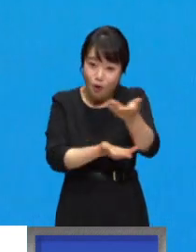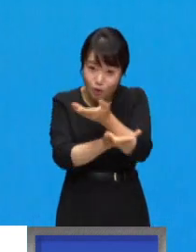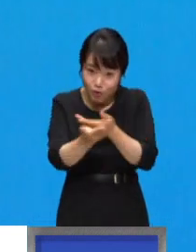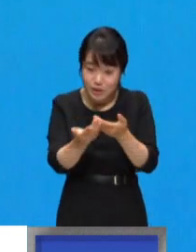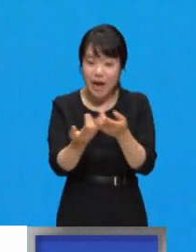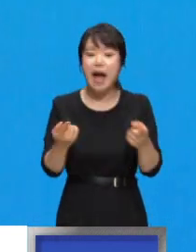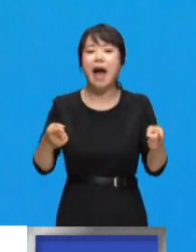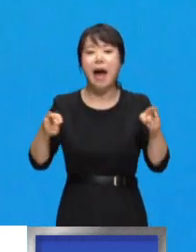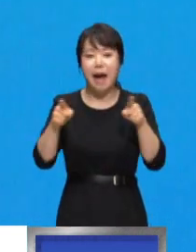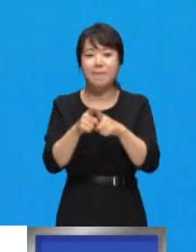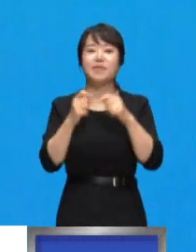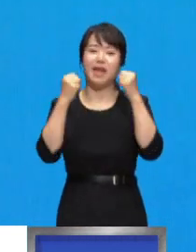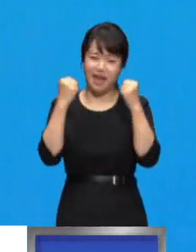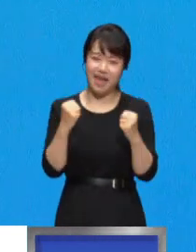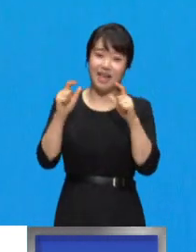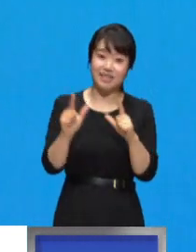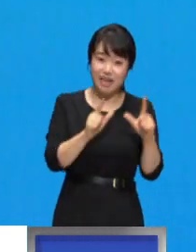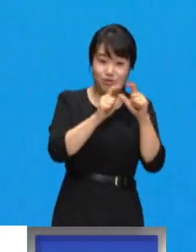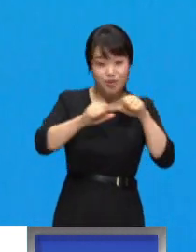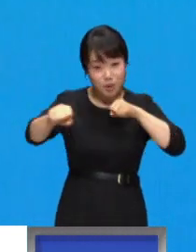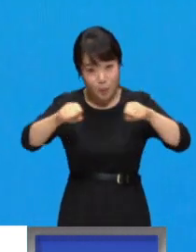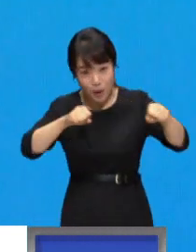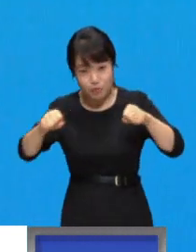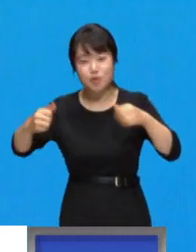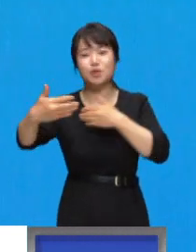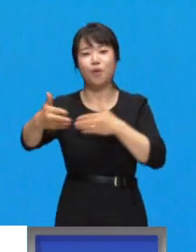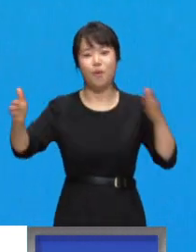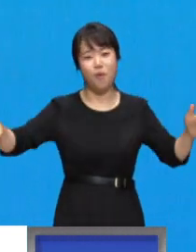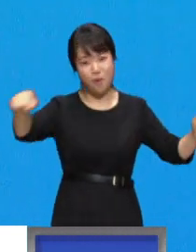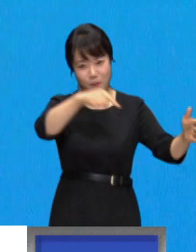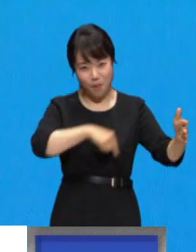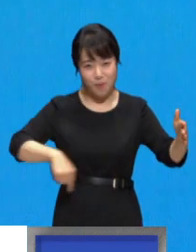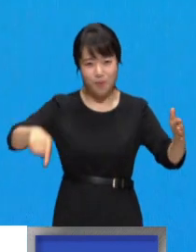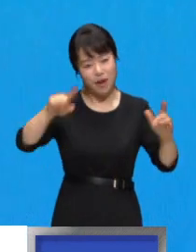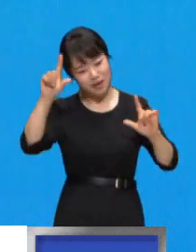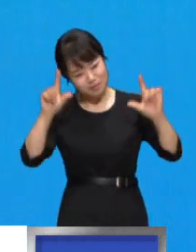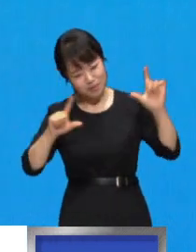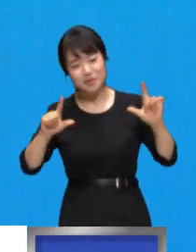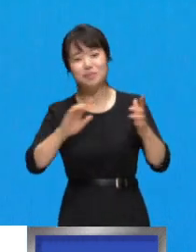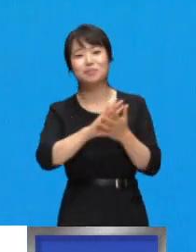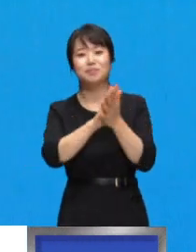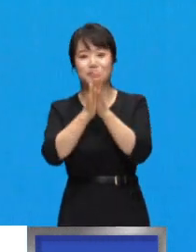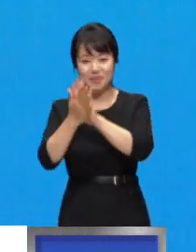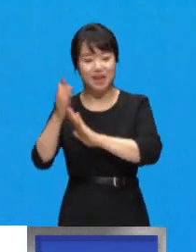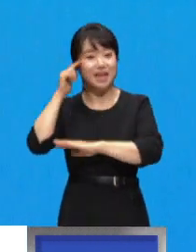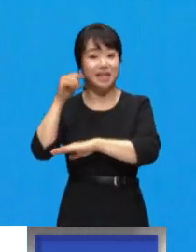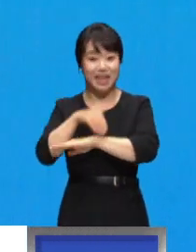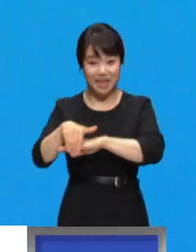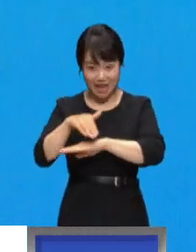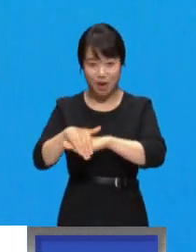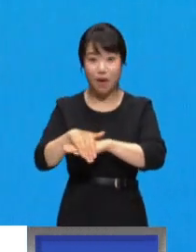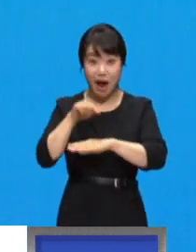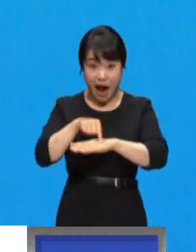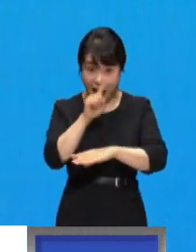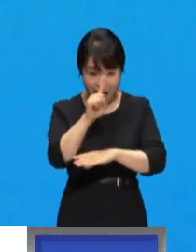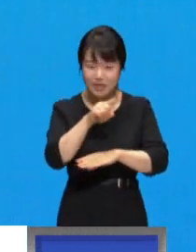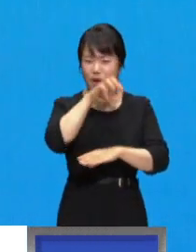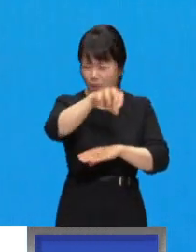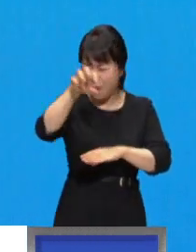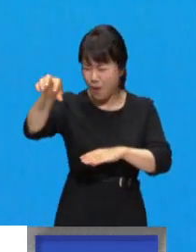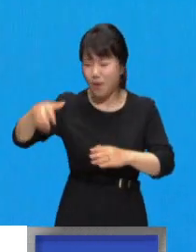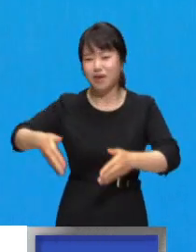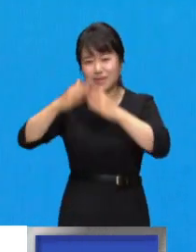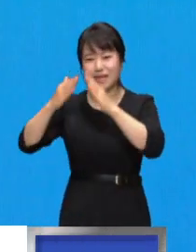함께 거주할 수 있고 활동할 수 있는 그런 주거 중심 공간이 서울시내 도처에 많이